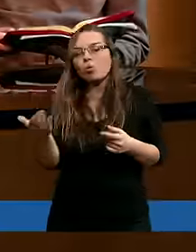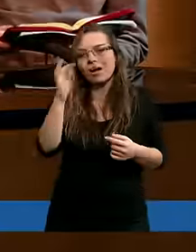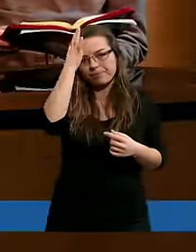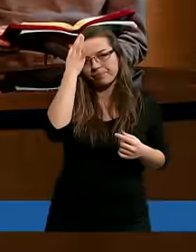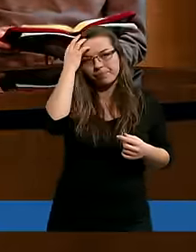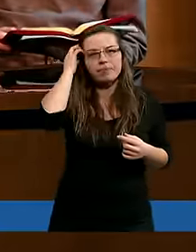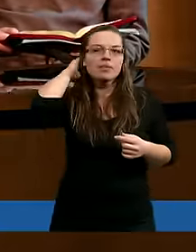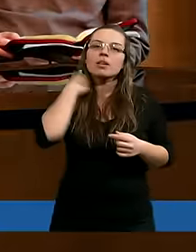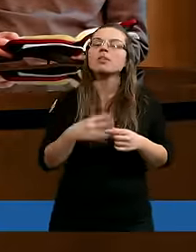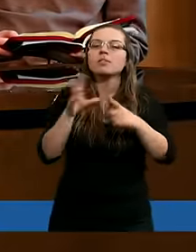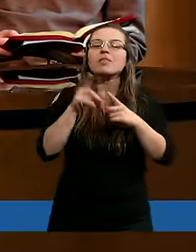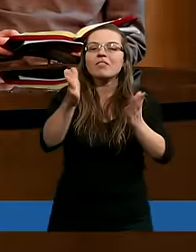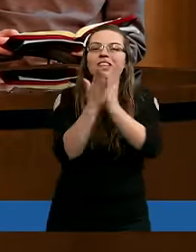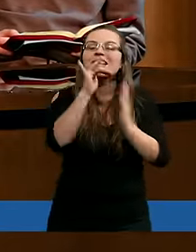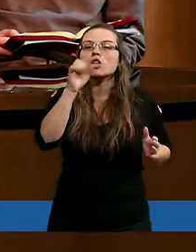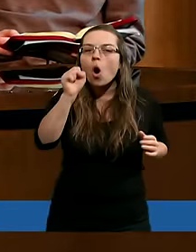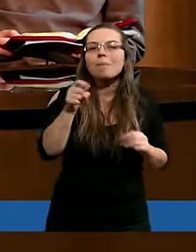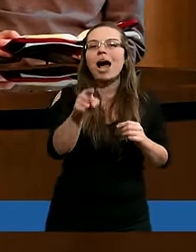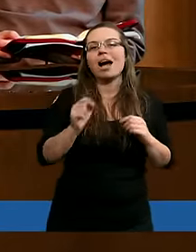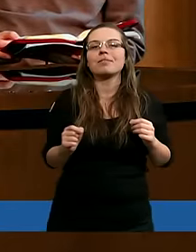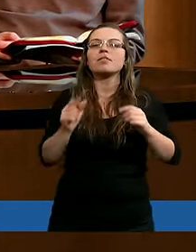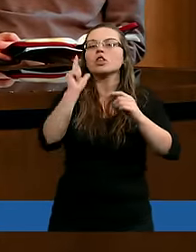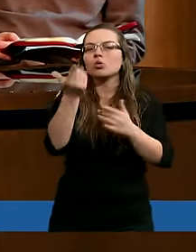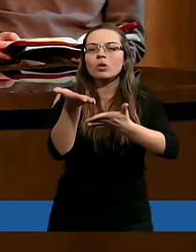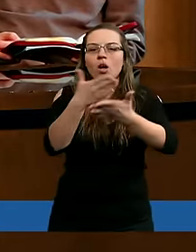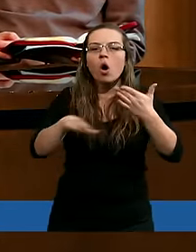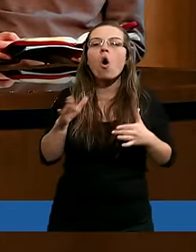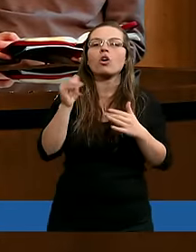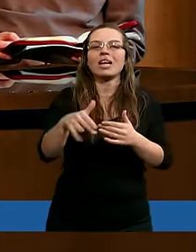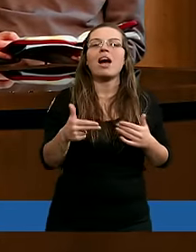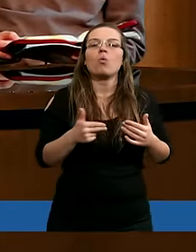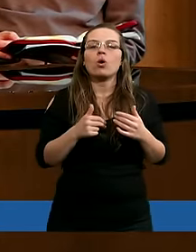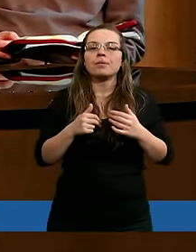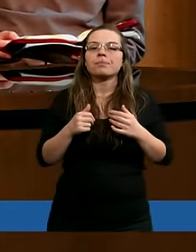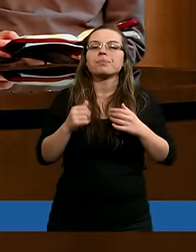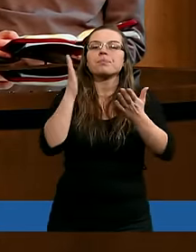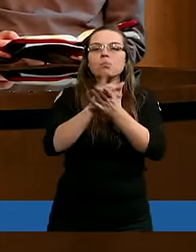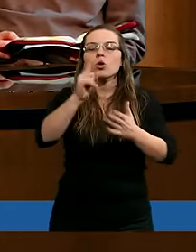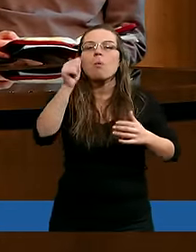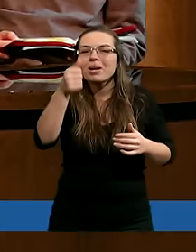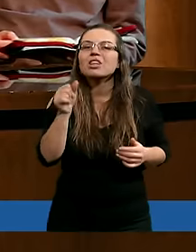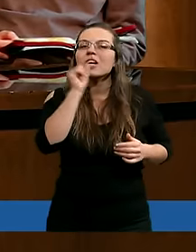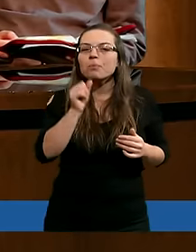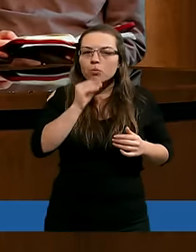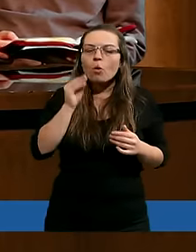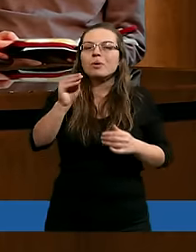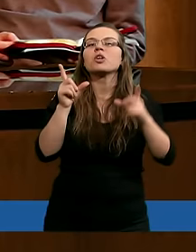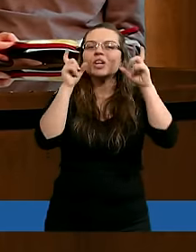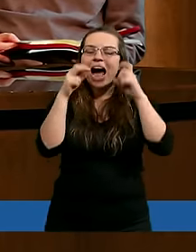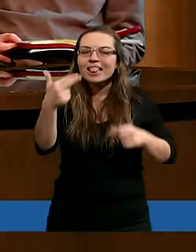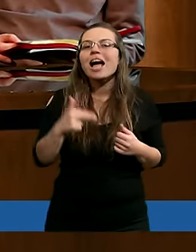Ja mam przykład z Księgi Joba, z drugiego rozdziału, gdzie już po pierwszej próbie